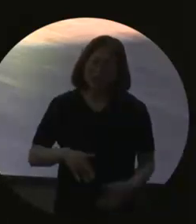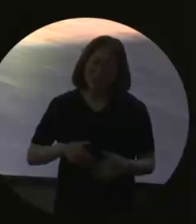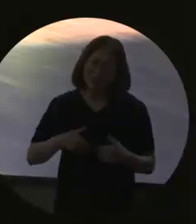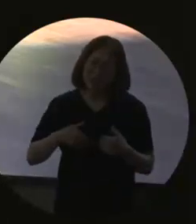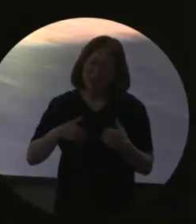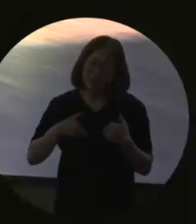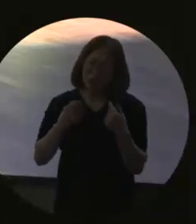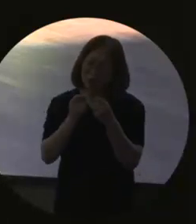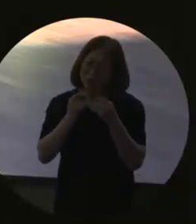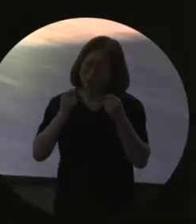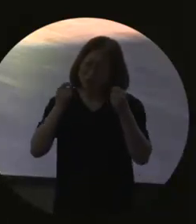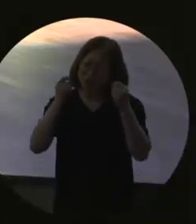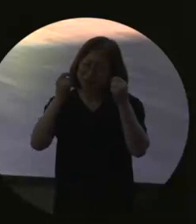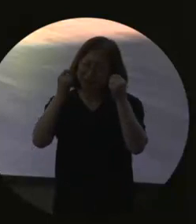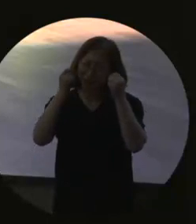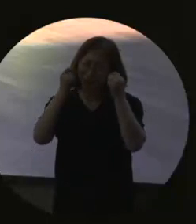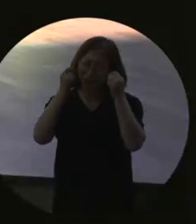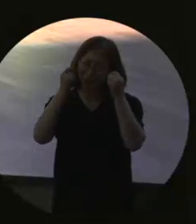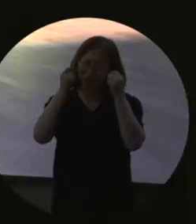따뜻한 미소